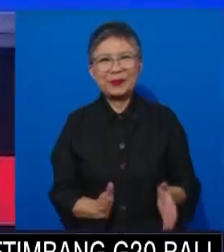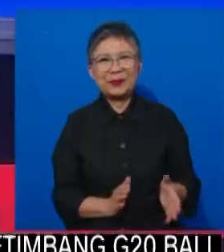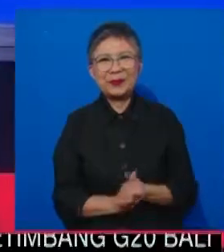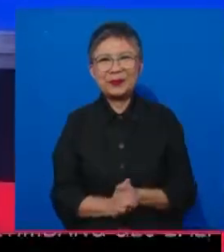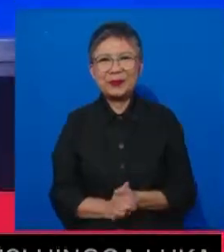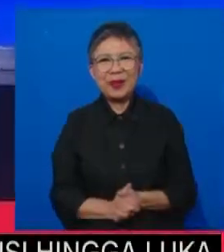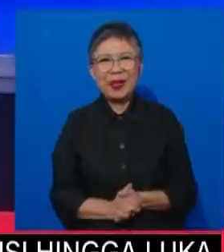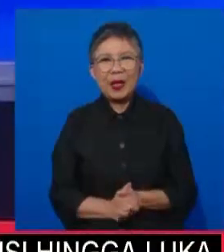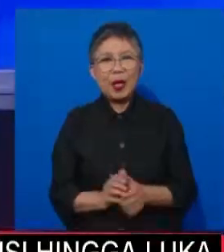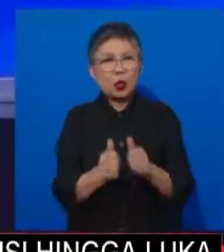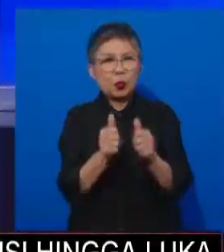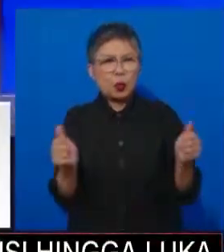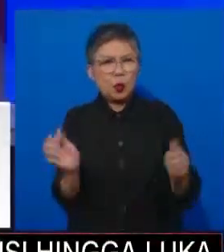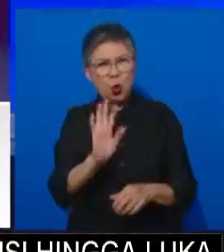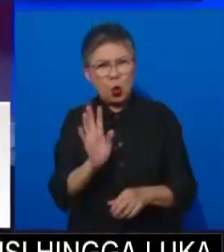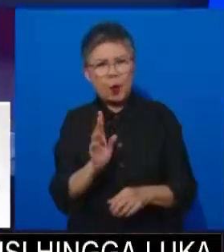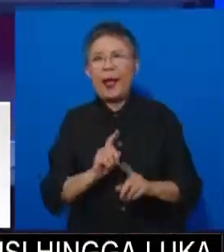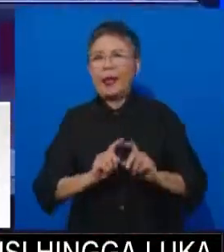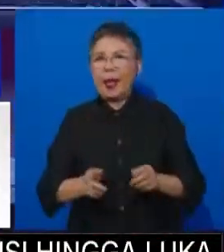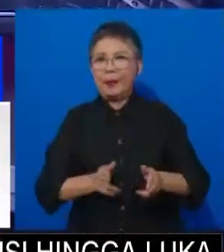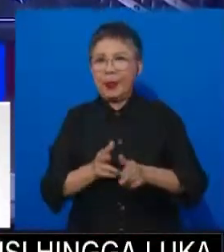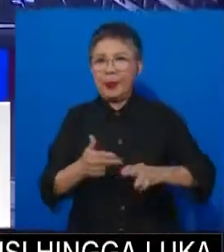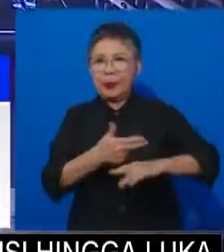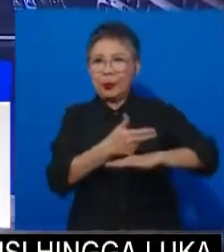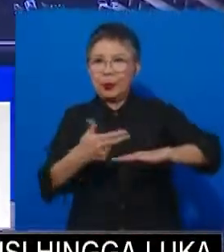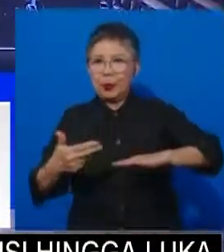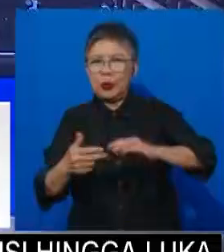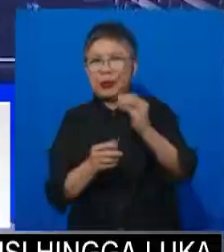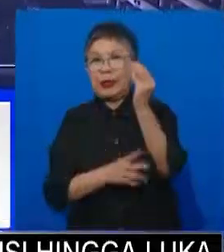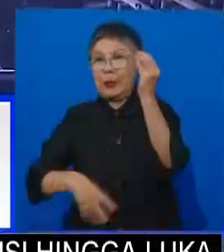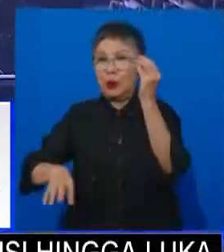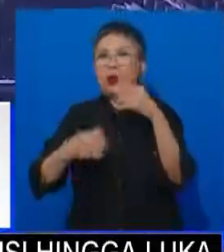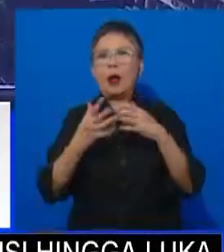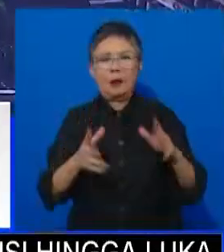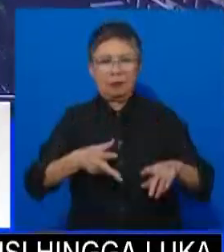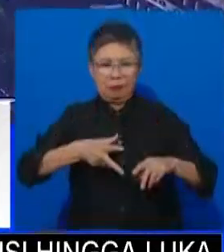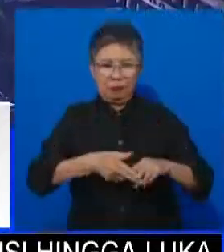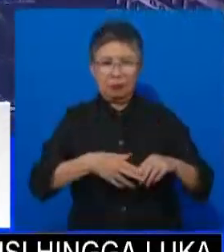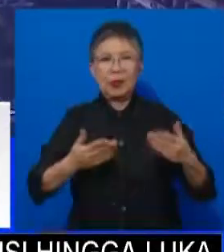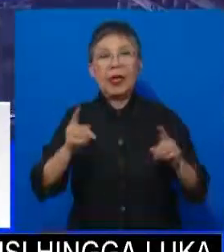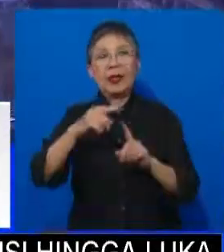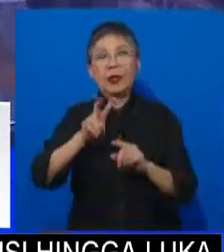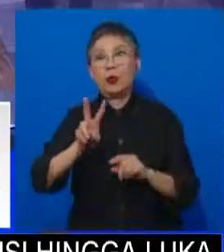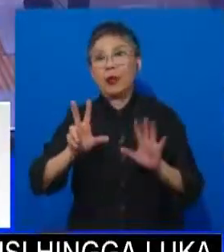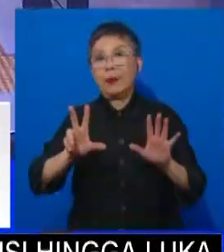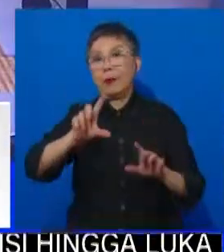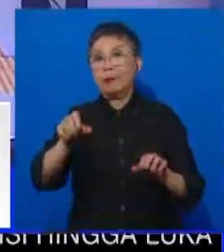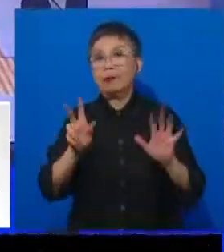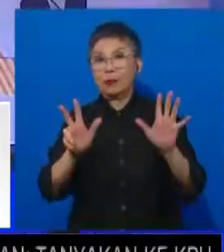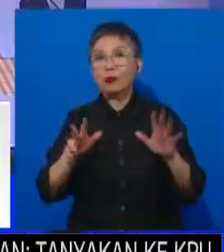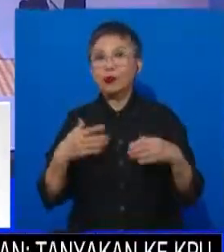Berikutnya, meski belum sempurna, kereta LRT Jabodetabek sudah beroperasi penuh sejak diresmikan Presiden Joko Widodo 28 Agustus